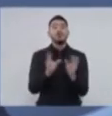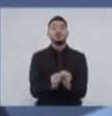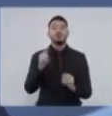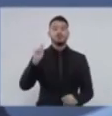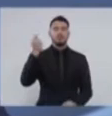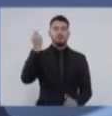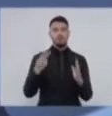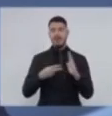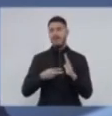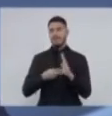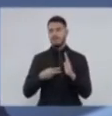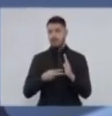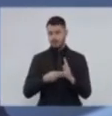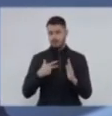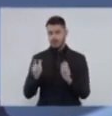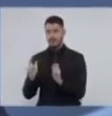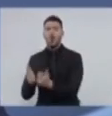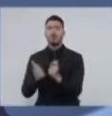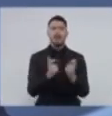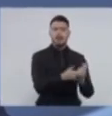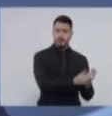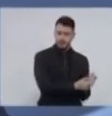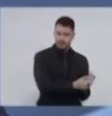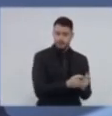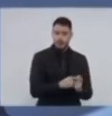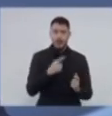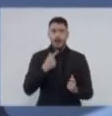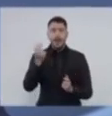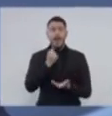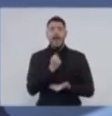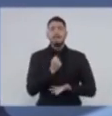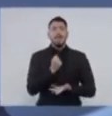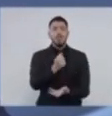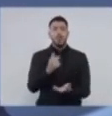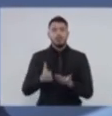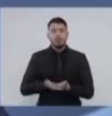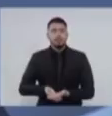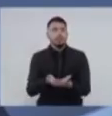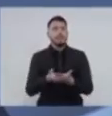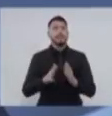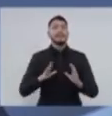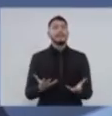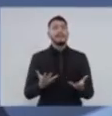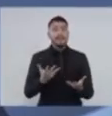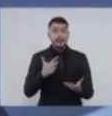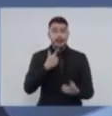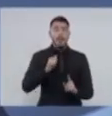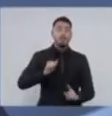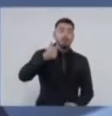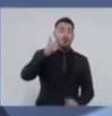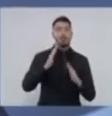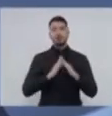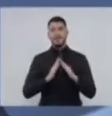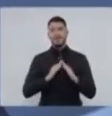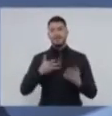τιμολόγια και νοικοκυριά η επιδότηση θα αφορά σε όλες τις τις παροχές κύριας κατοικίας όπως αυτές